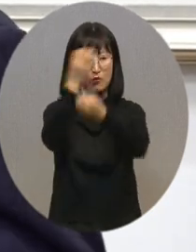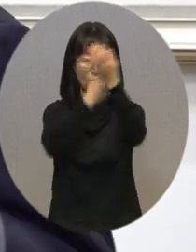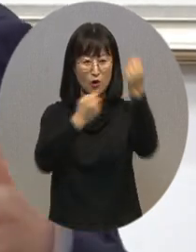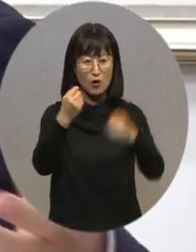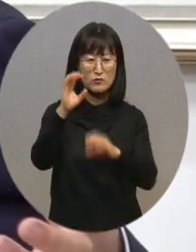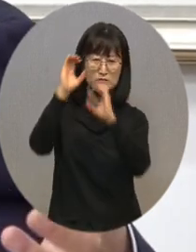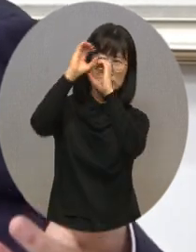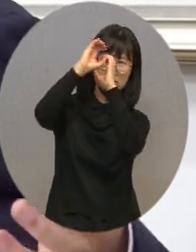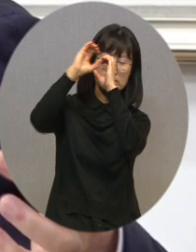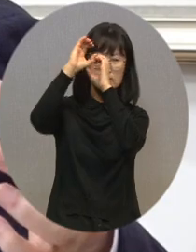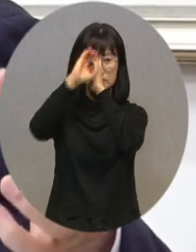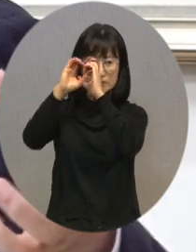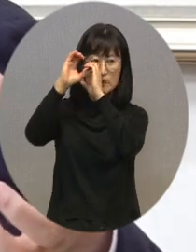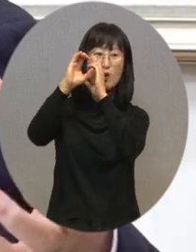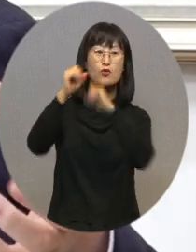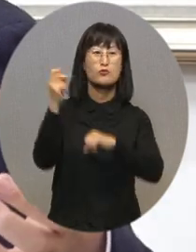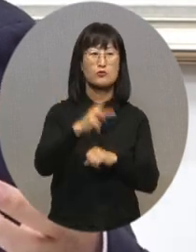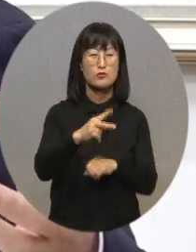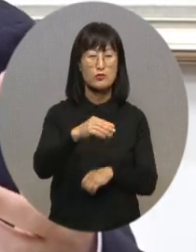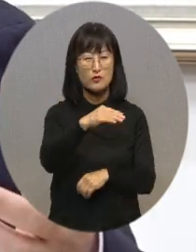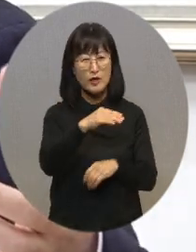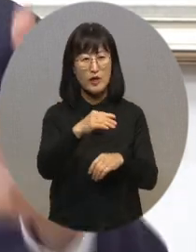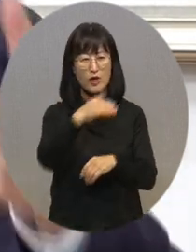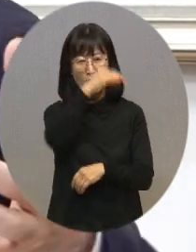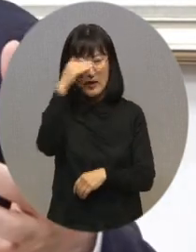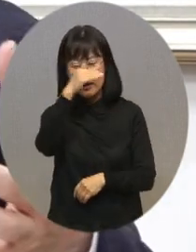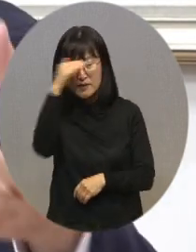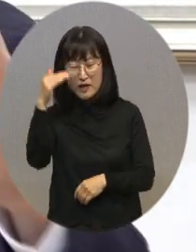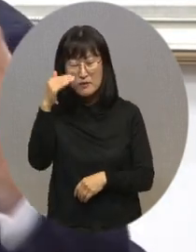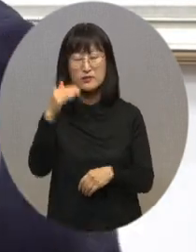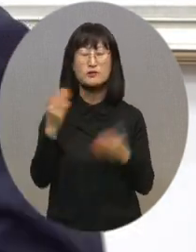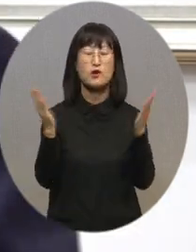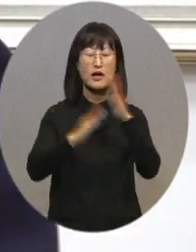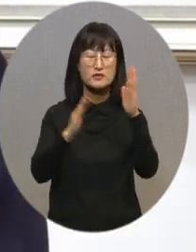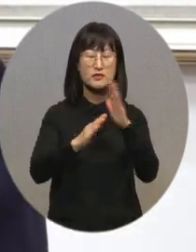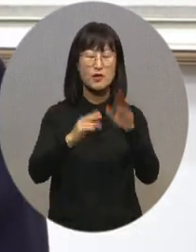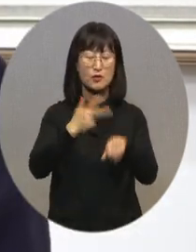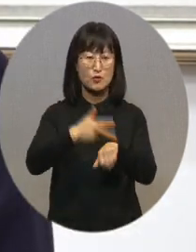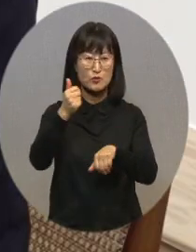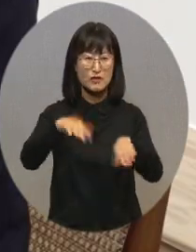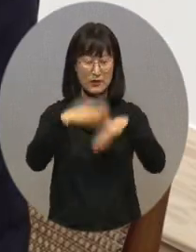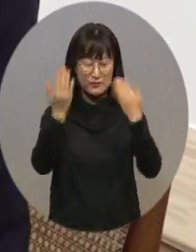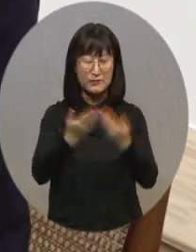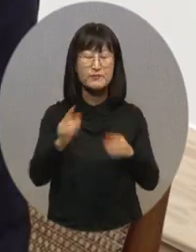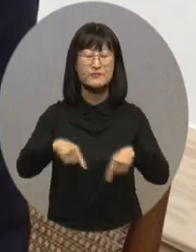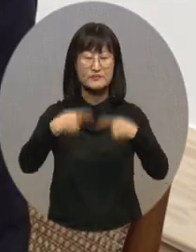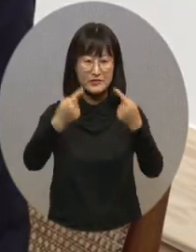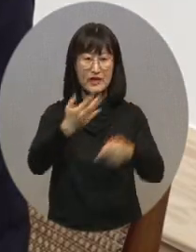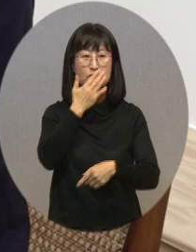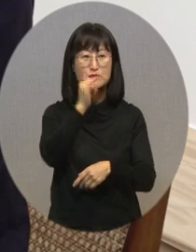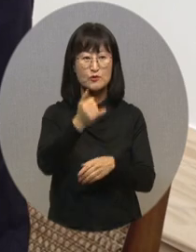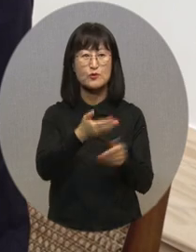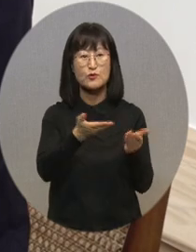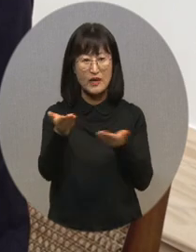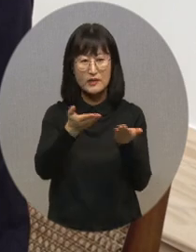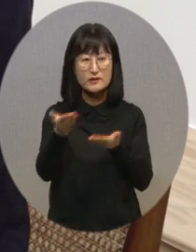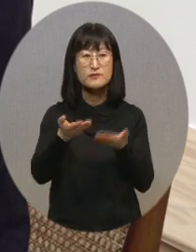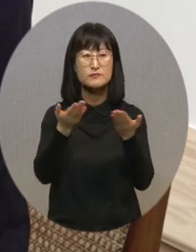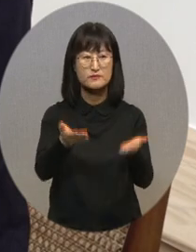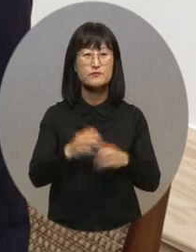관람, 찾아가는 천문학 교육 등에 많은 학생과 교사가 참여할 수 있도록 안내할 예정입니다.